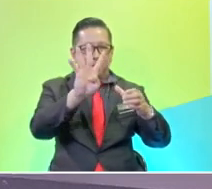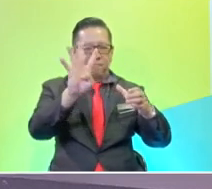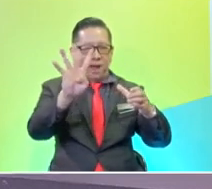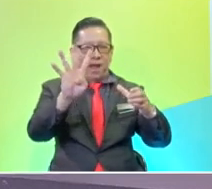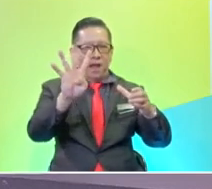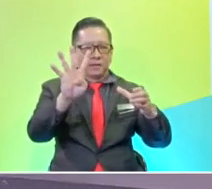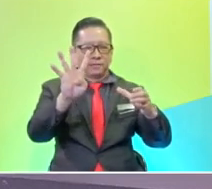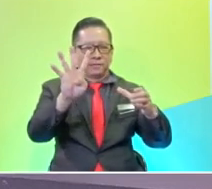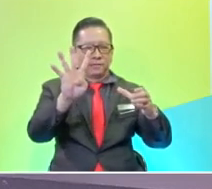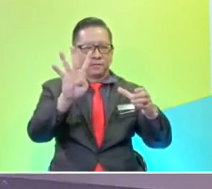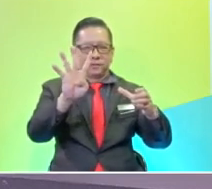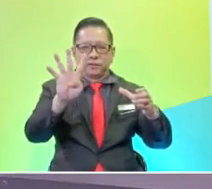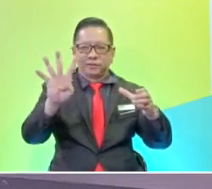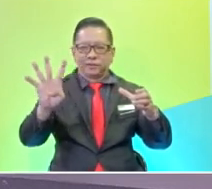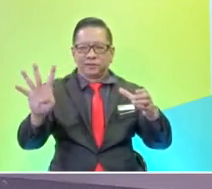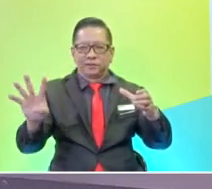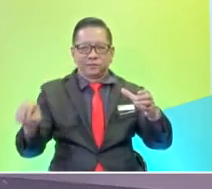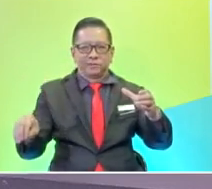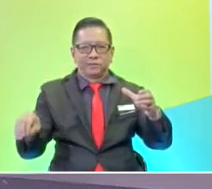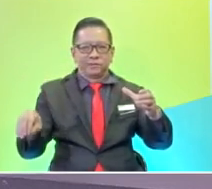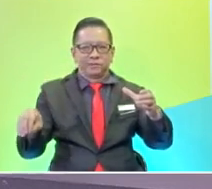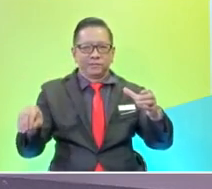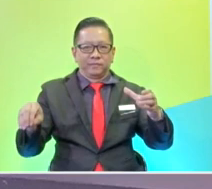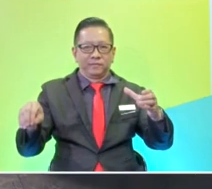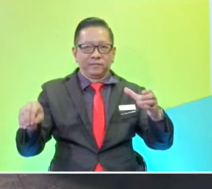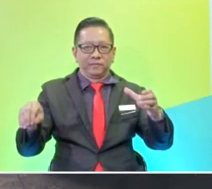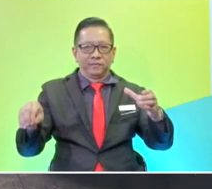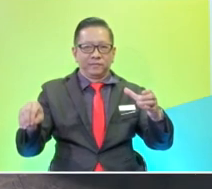4 Oke sih udah selesai saya